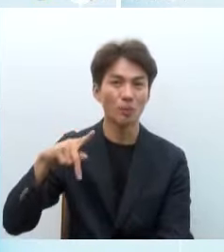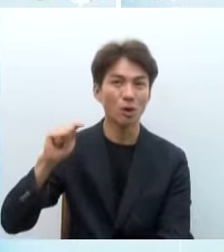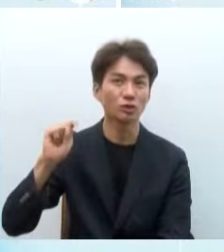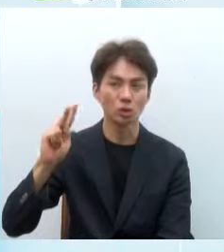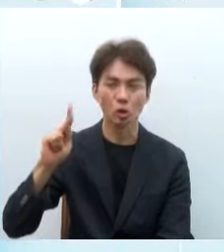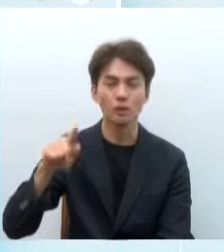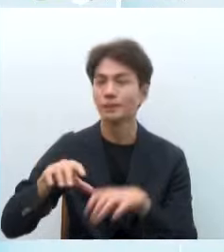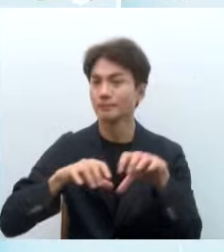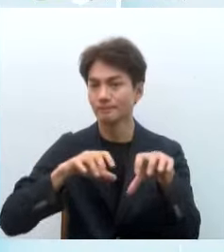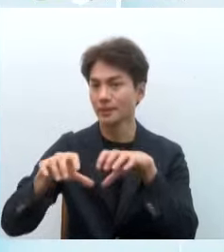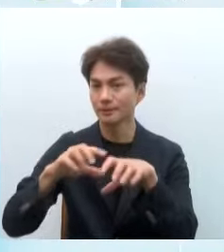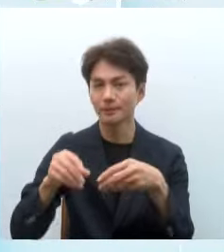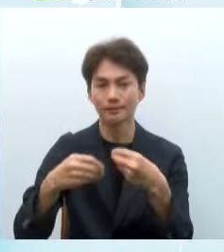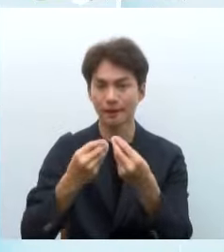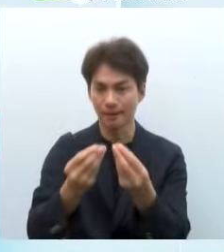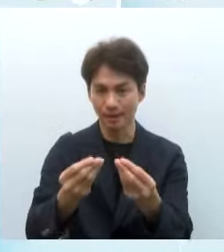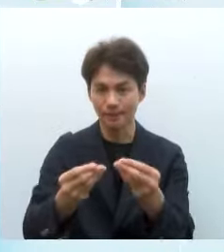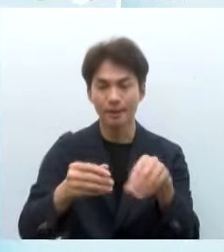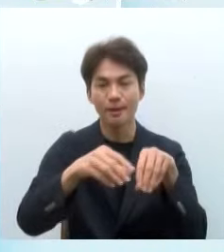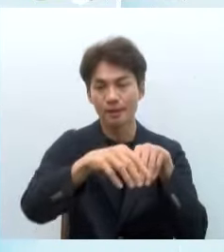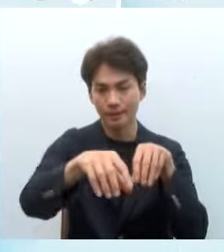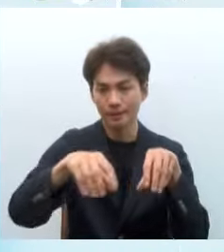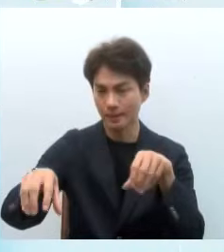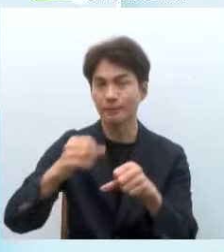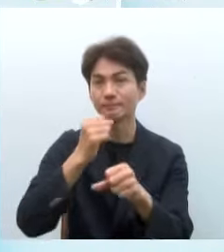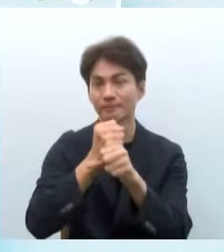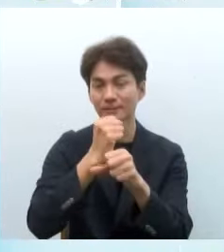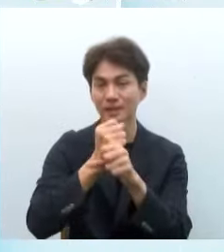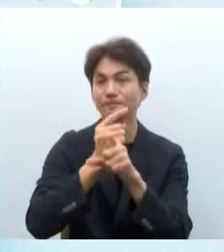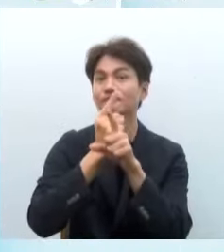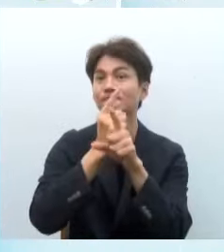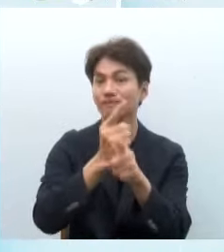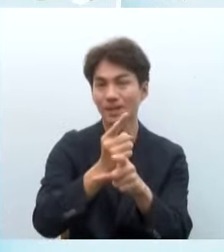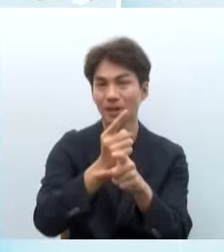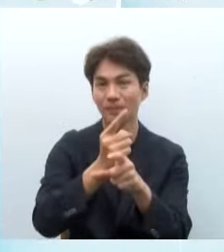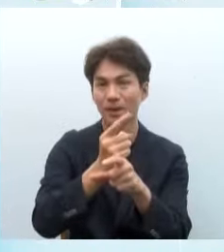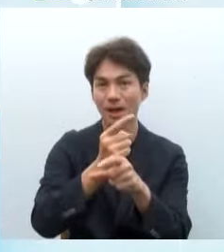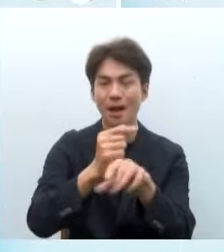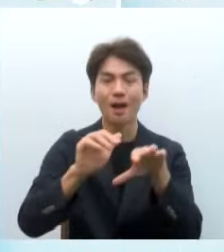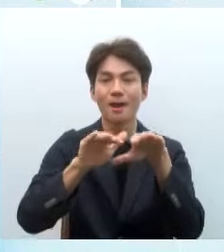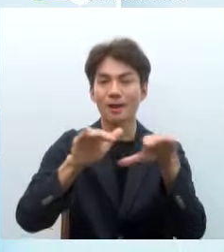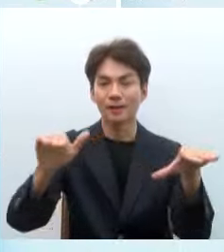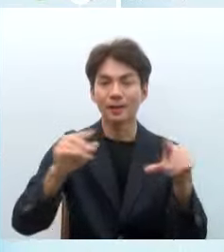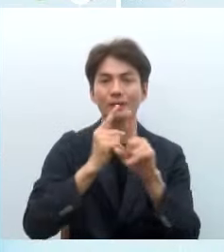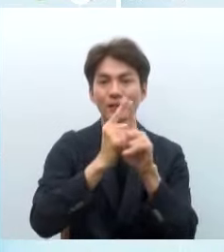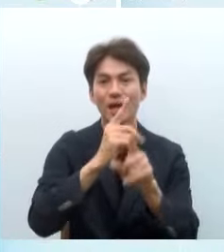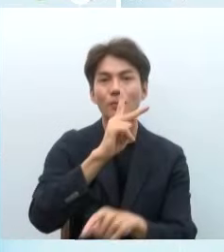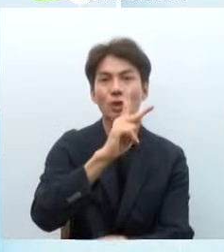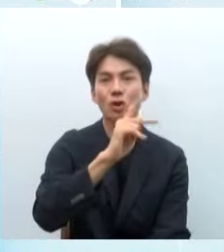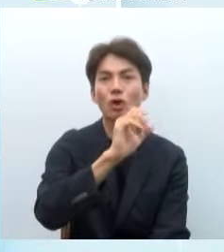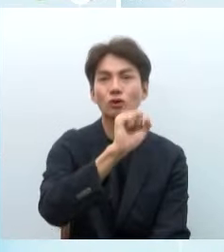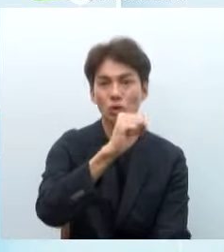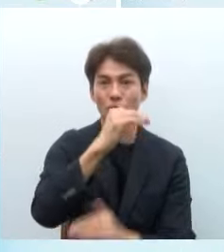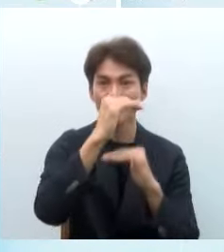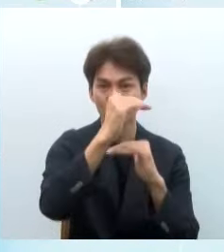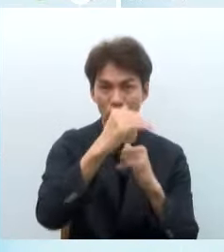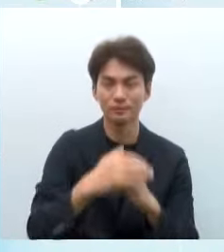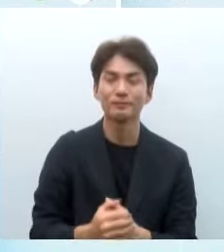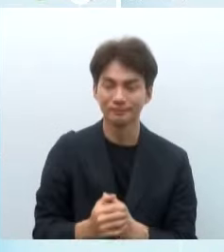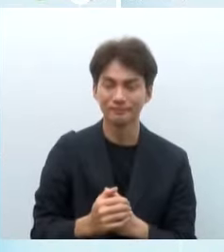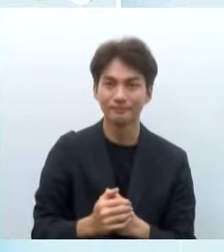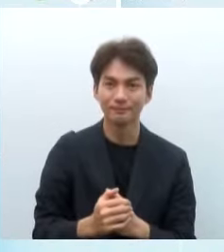นะครับขอให้เขตพื้นที่นะครับยึดแนวทางและหลักเกณฑ์วิธีการที่กสกำหนดนะครับต่อไปศึกษาเทศนะครับ